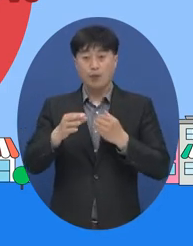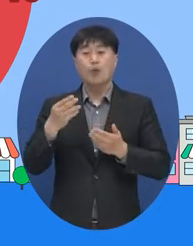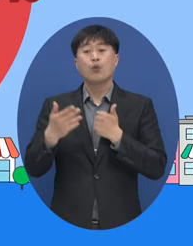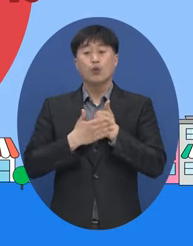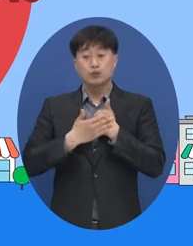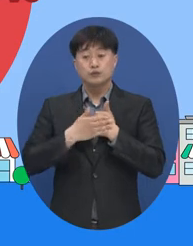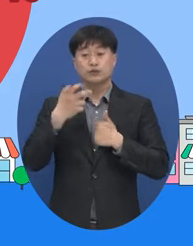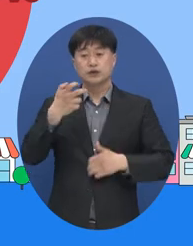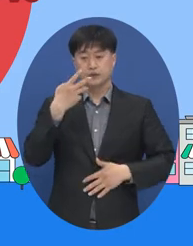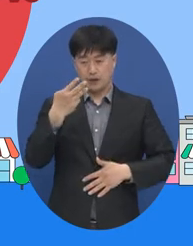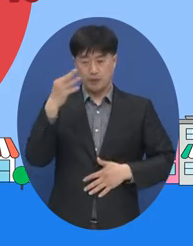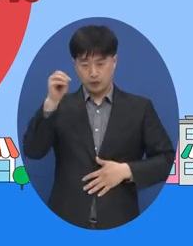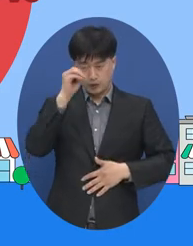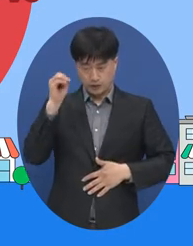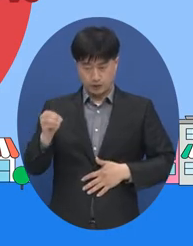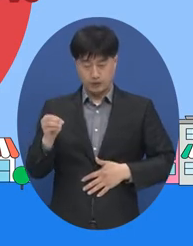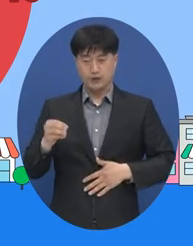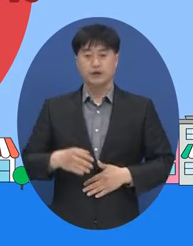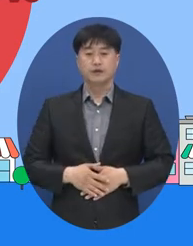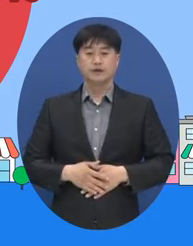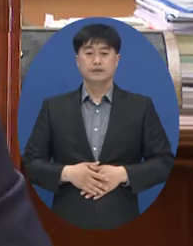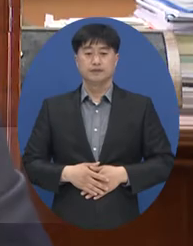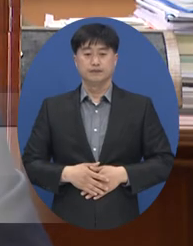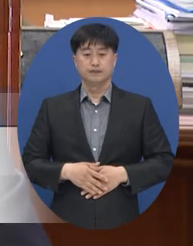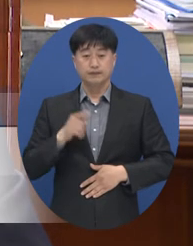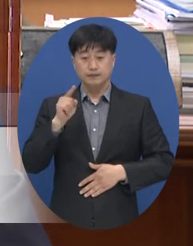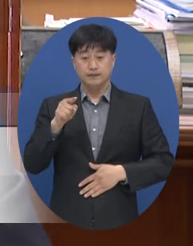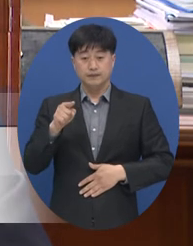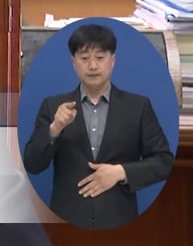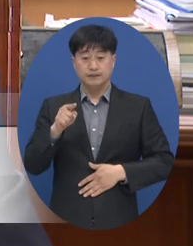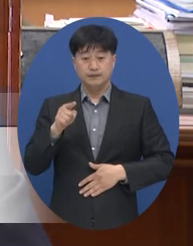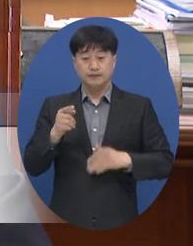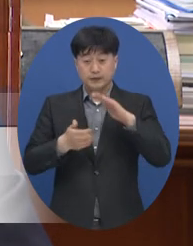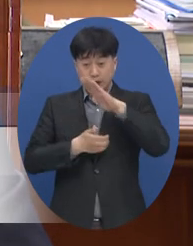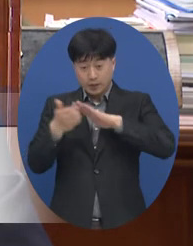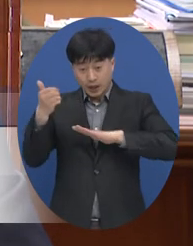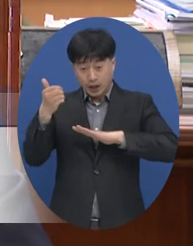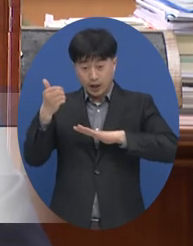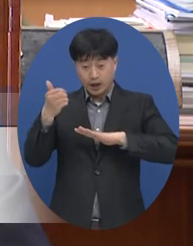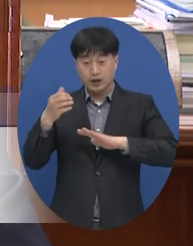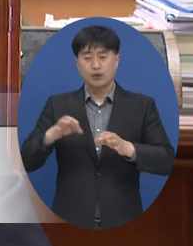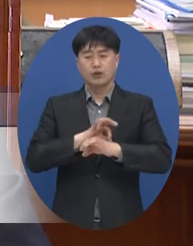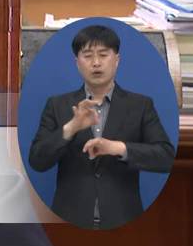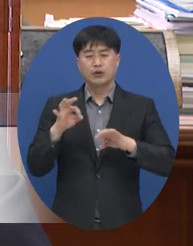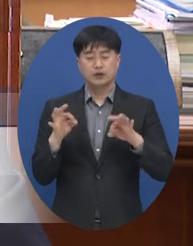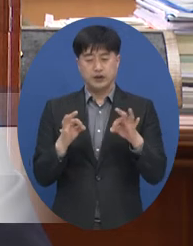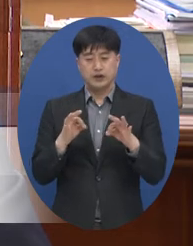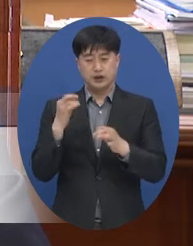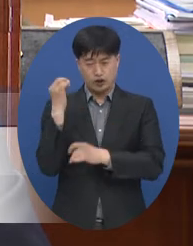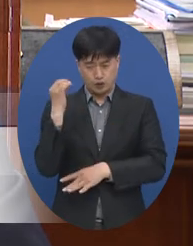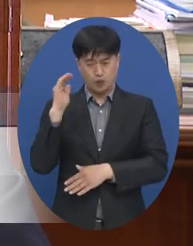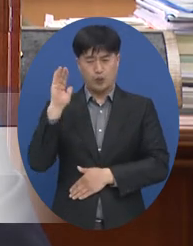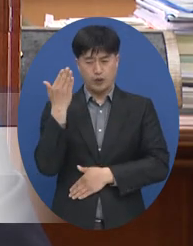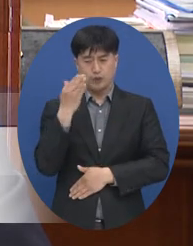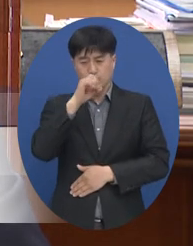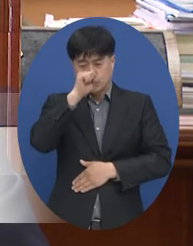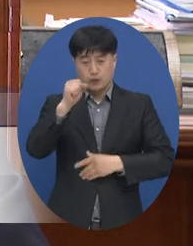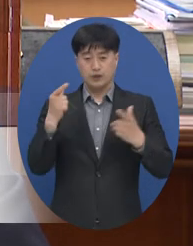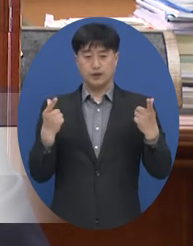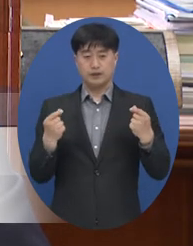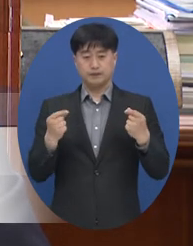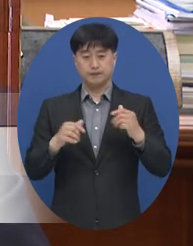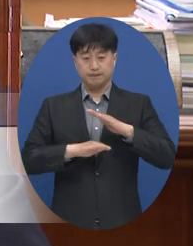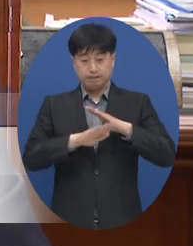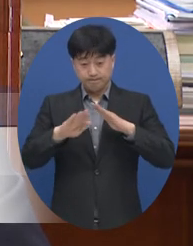응답이 73%에 달했습니다. 이것이 희망의 경제의 어떤